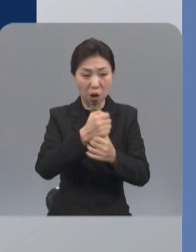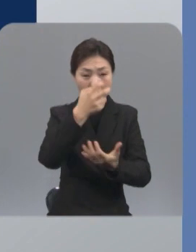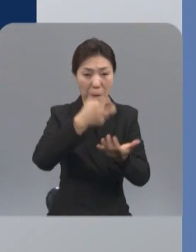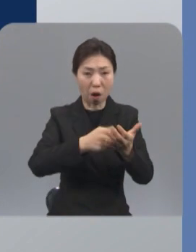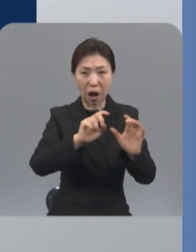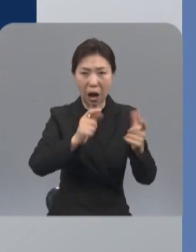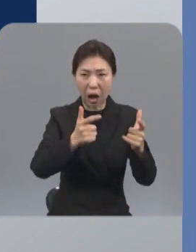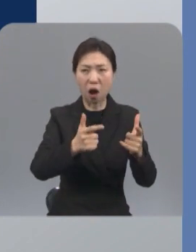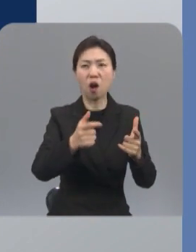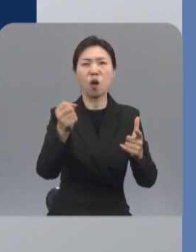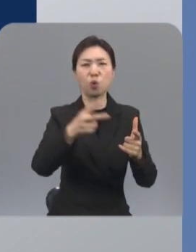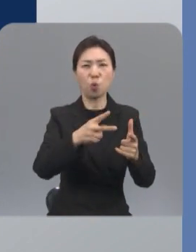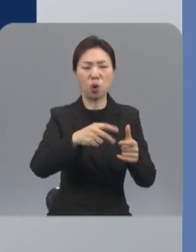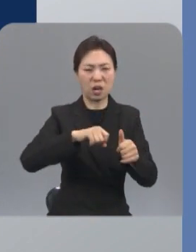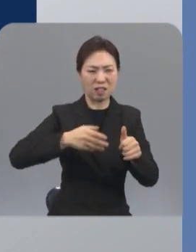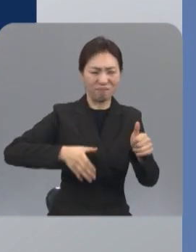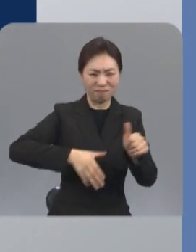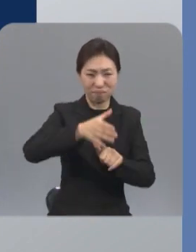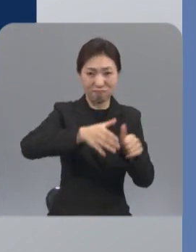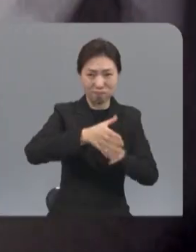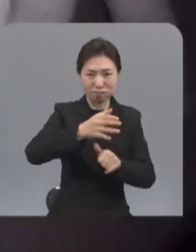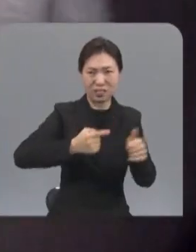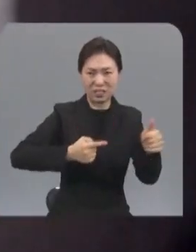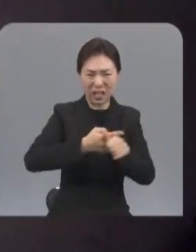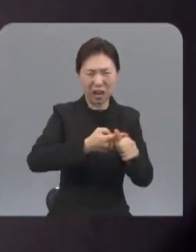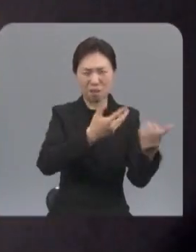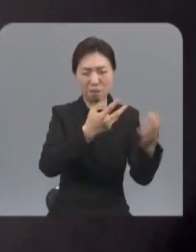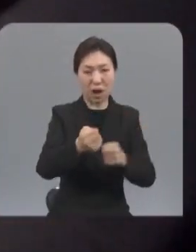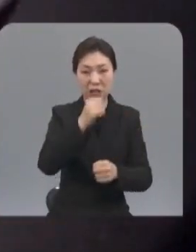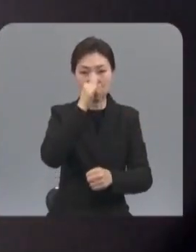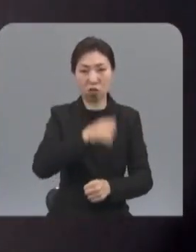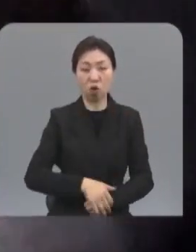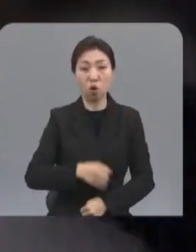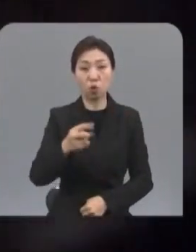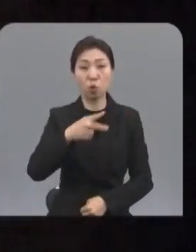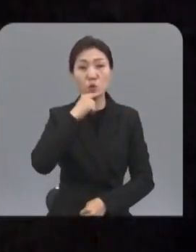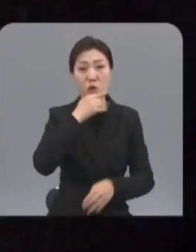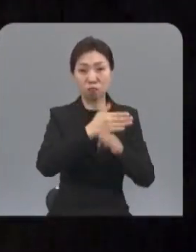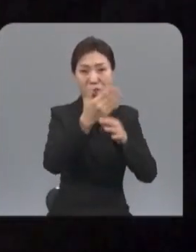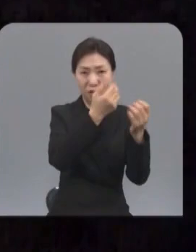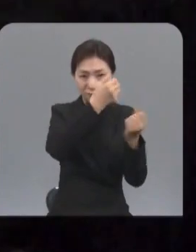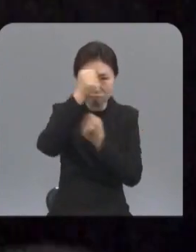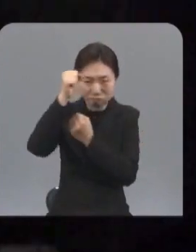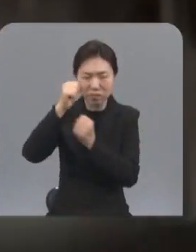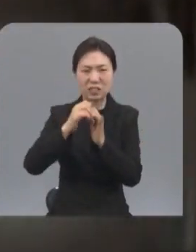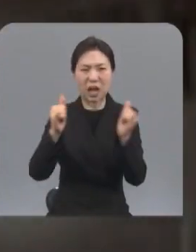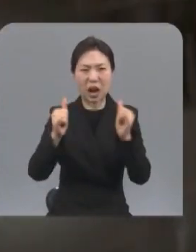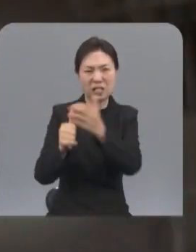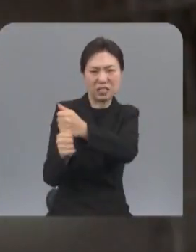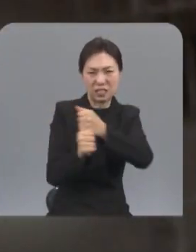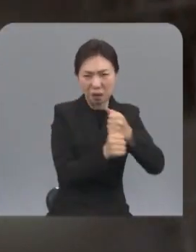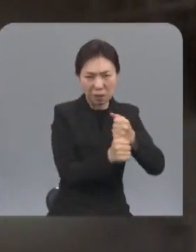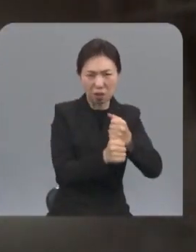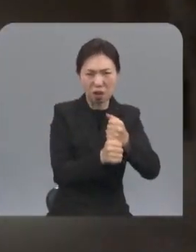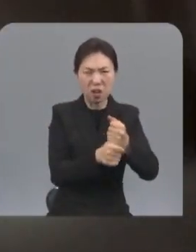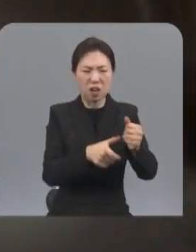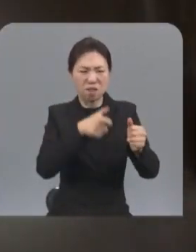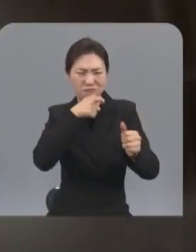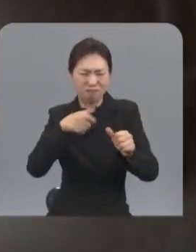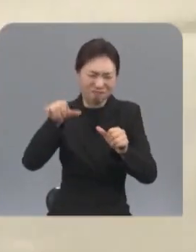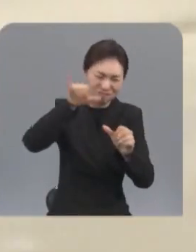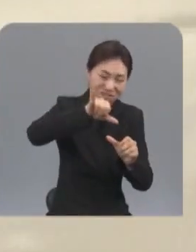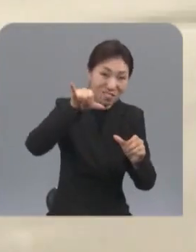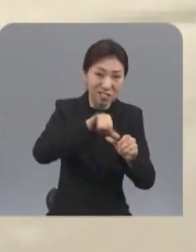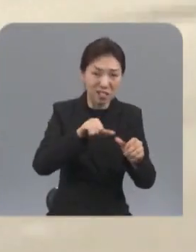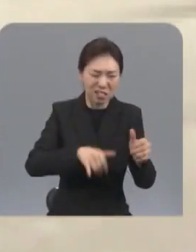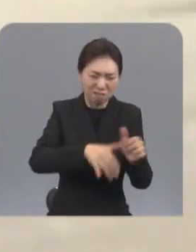비인도적 행위가 만연하다고도 기록했습니다. 탈북자들을 붙잡아 가혹한 구타와 전기고문, 물고문 등을 자행하고